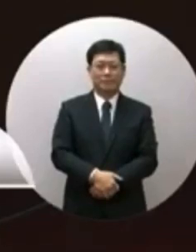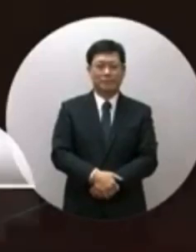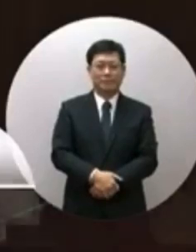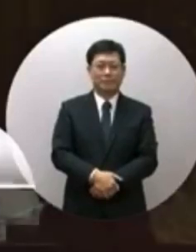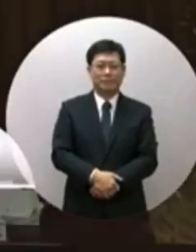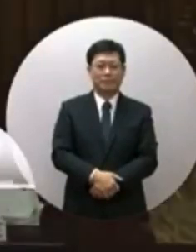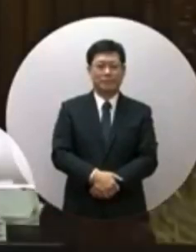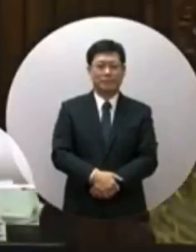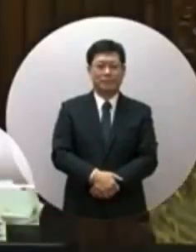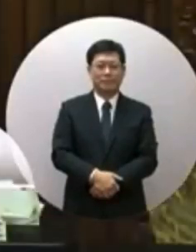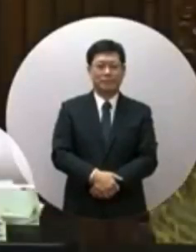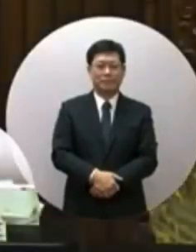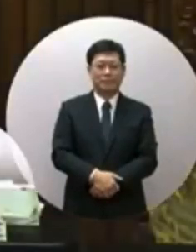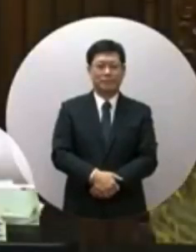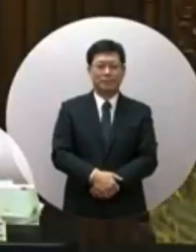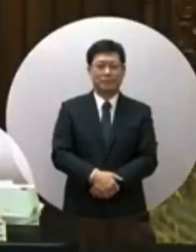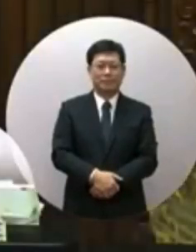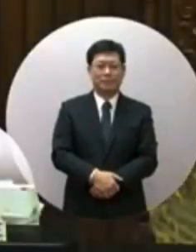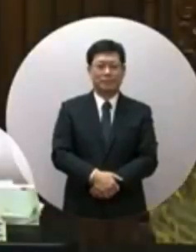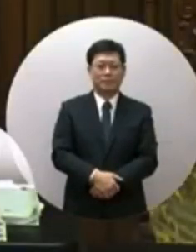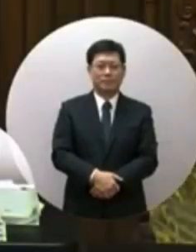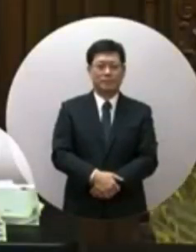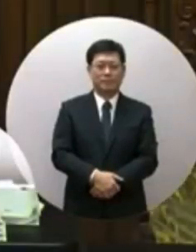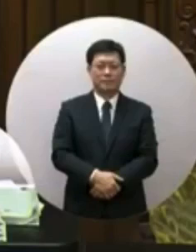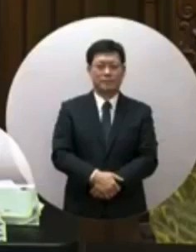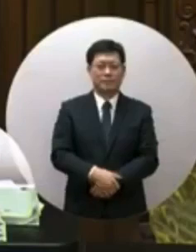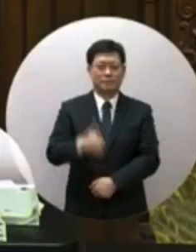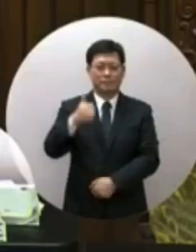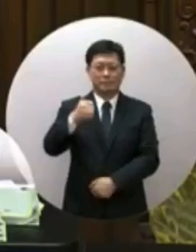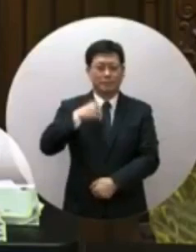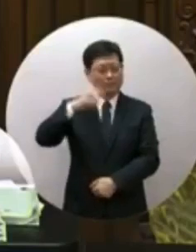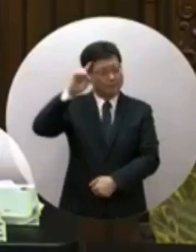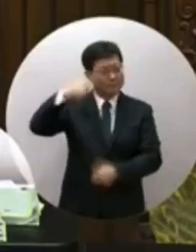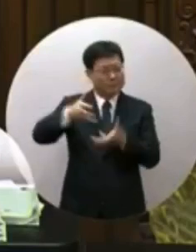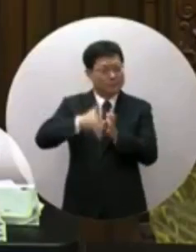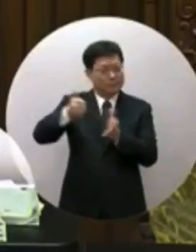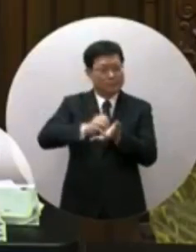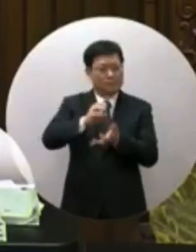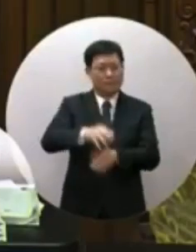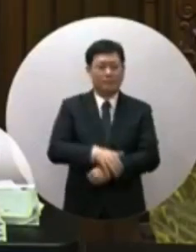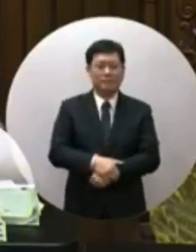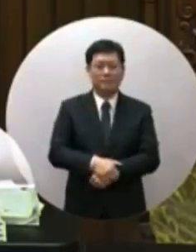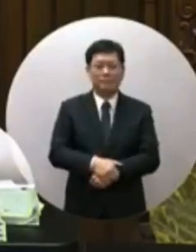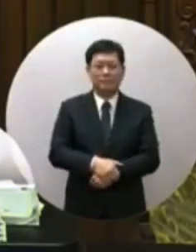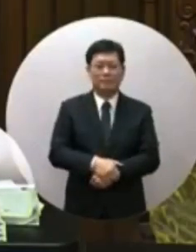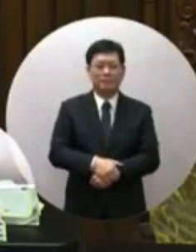谢谢苏部长的报告。